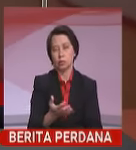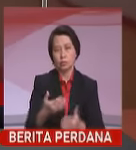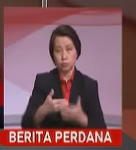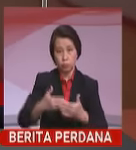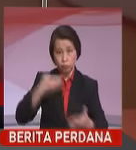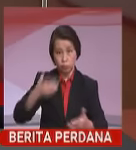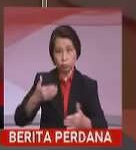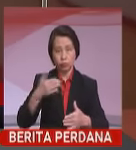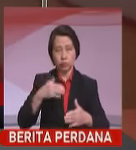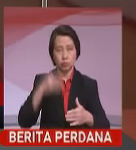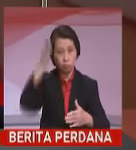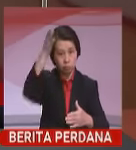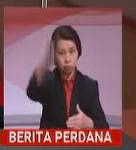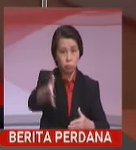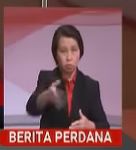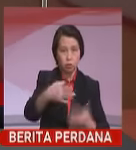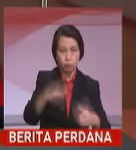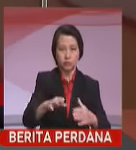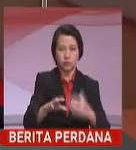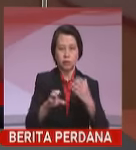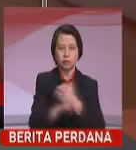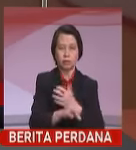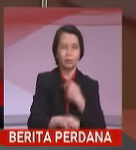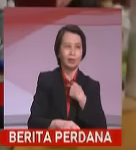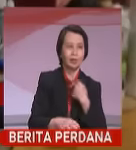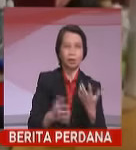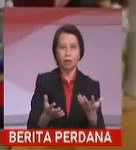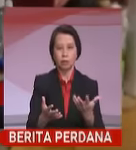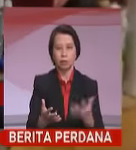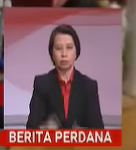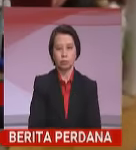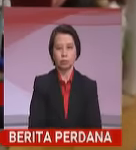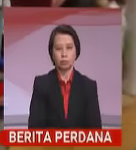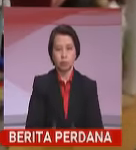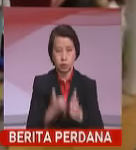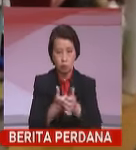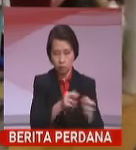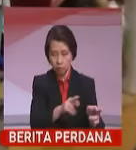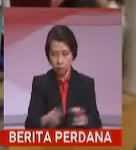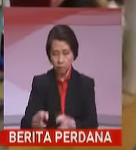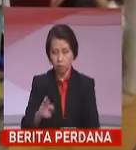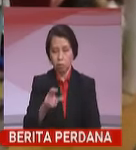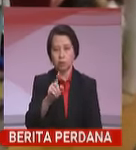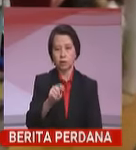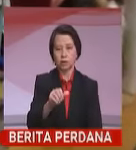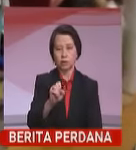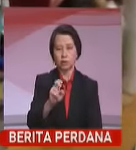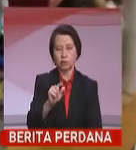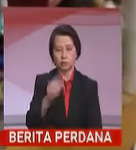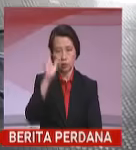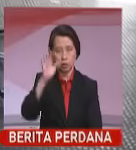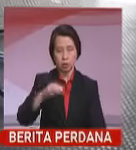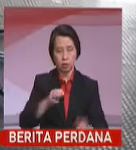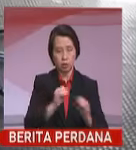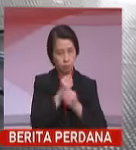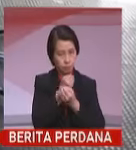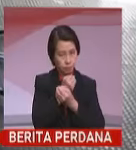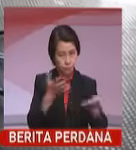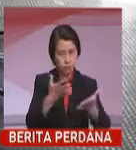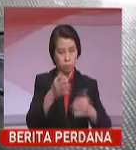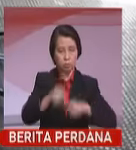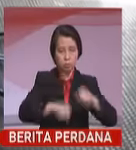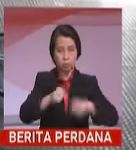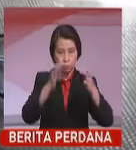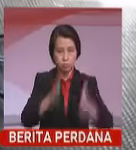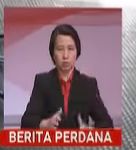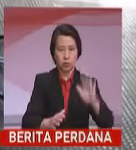Sebelum masuk season baru pun kita dah mencabar dah nak register team. Mengikut perancangan, TSG akan mengumumkan barisan pelumba-pelumba musim baharu pada